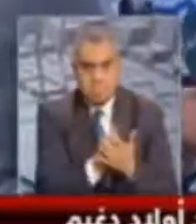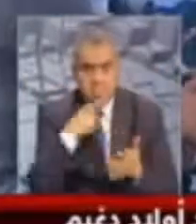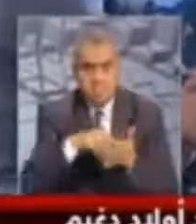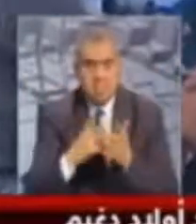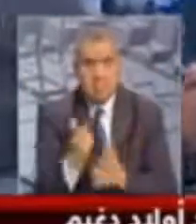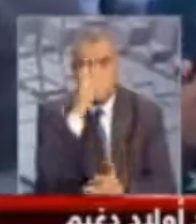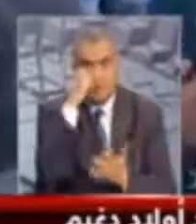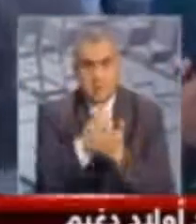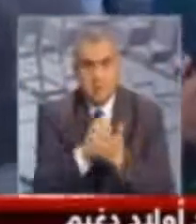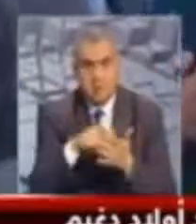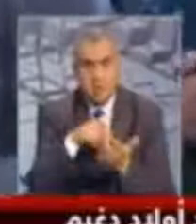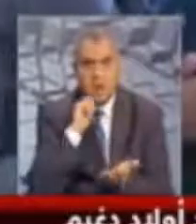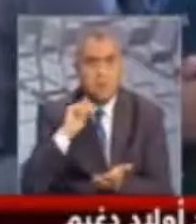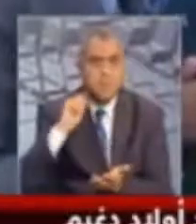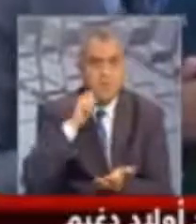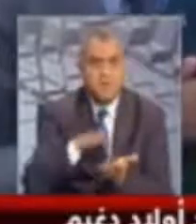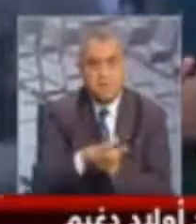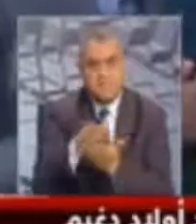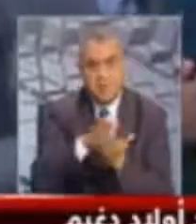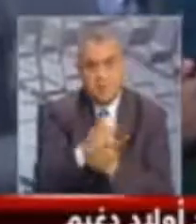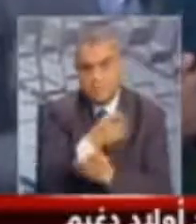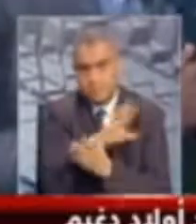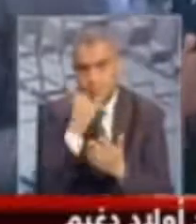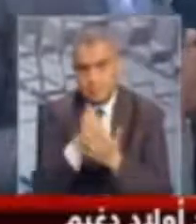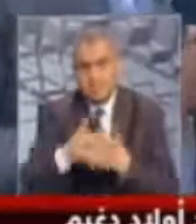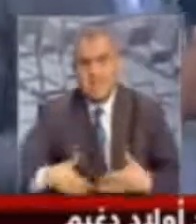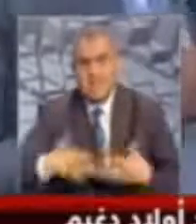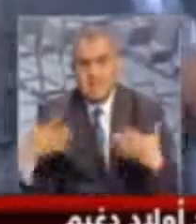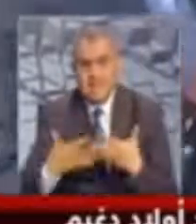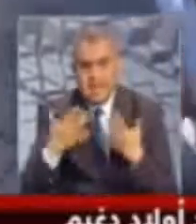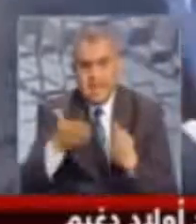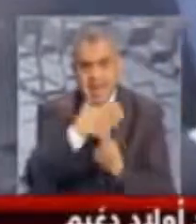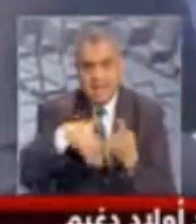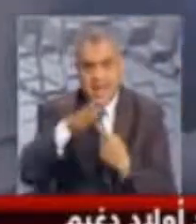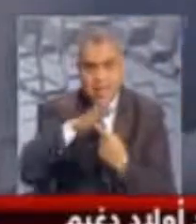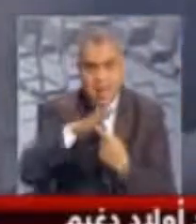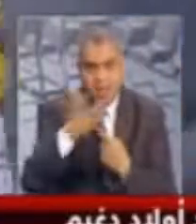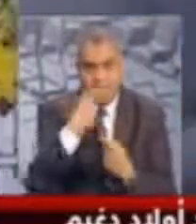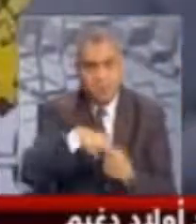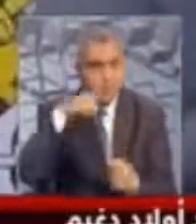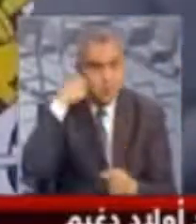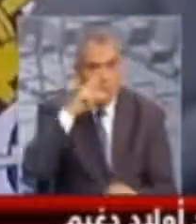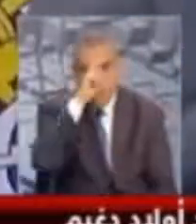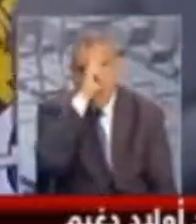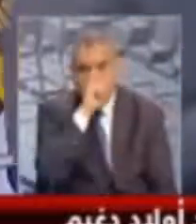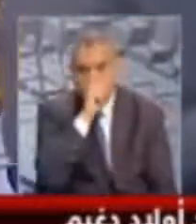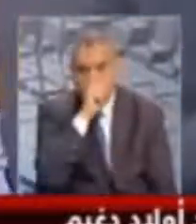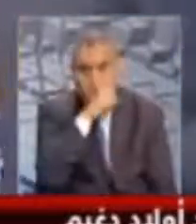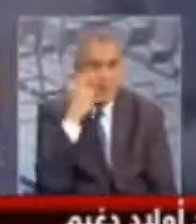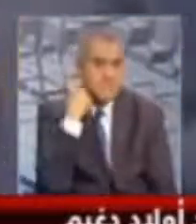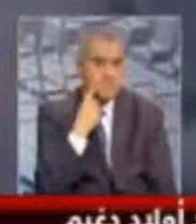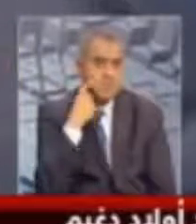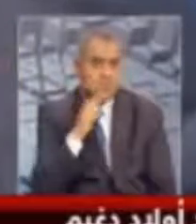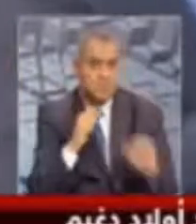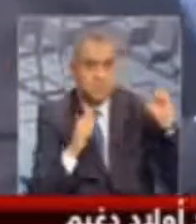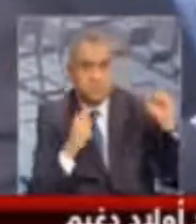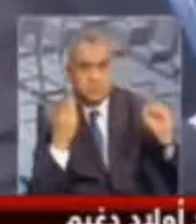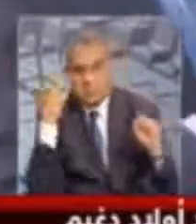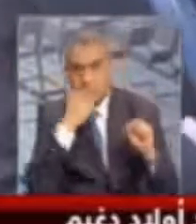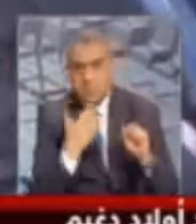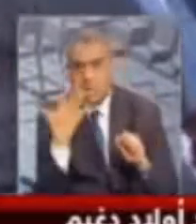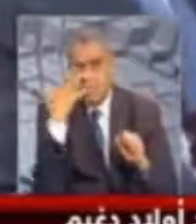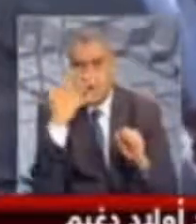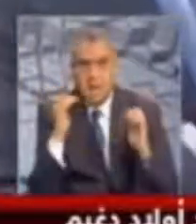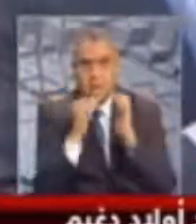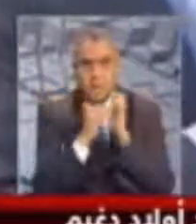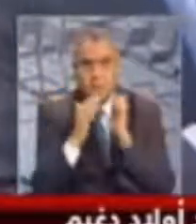بالتوفيق لمحافظه مطروح في كل في اعيادها القوميه. سياده وزير الاوقاف السوداني، ربما على مدار 5 أيام